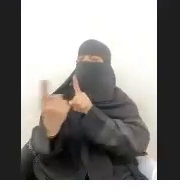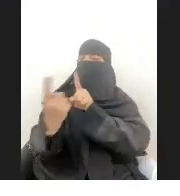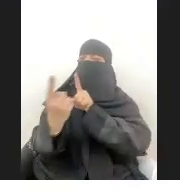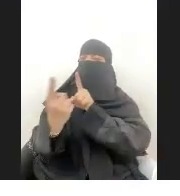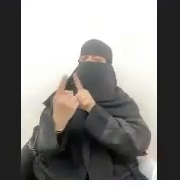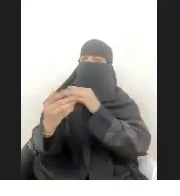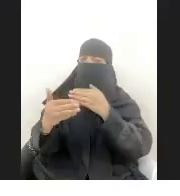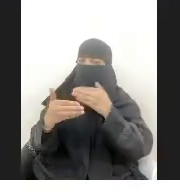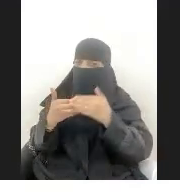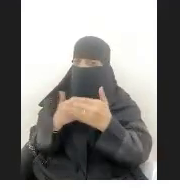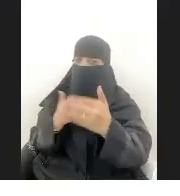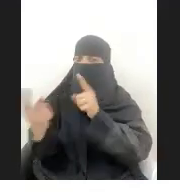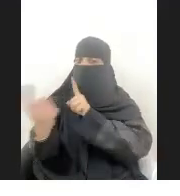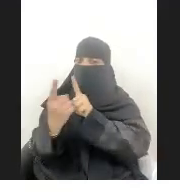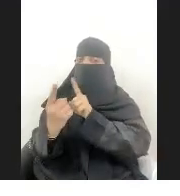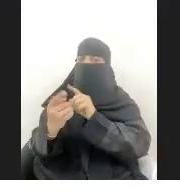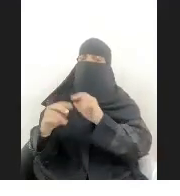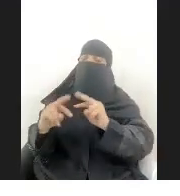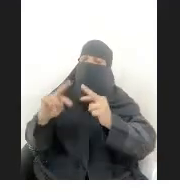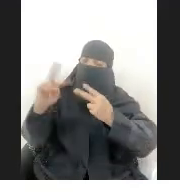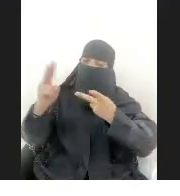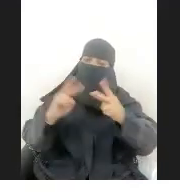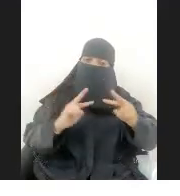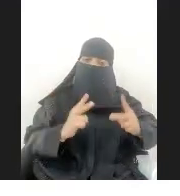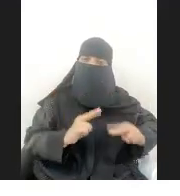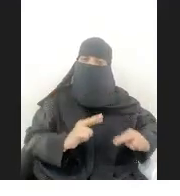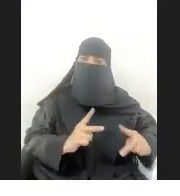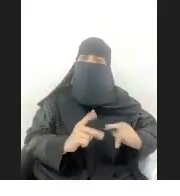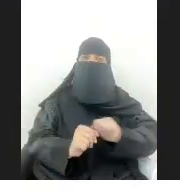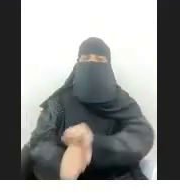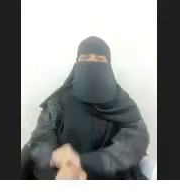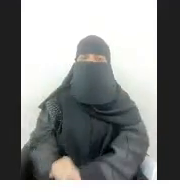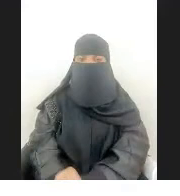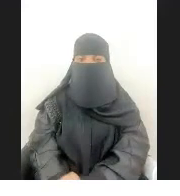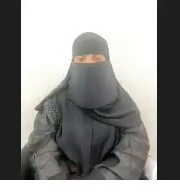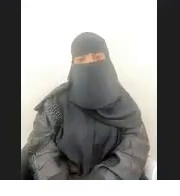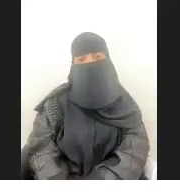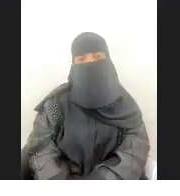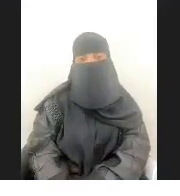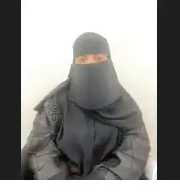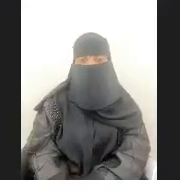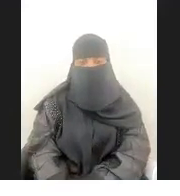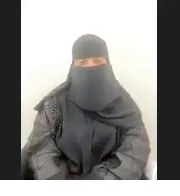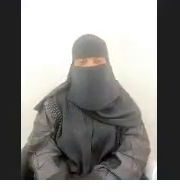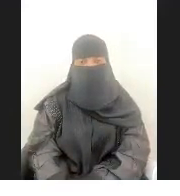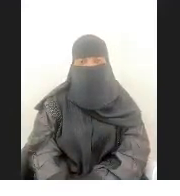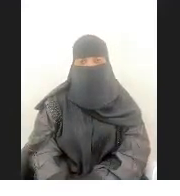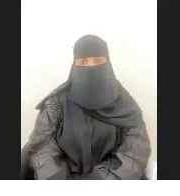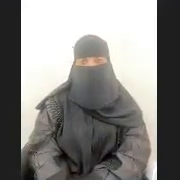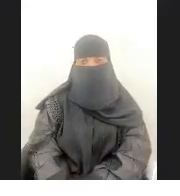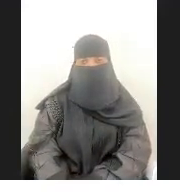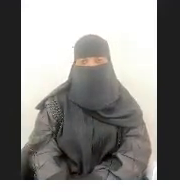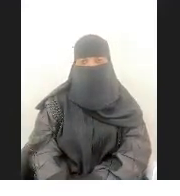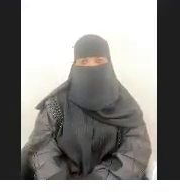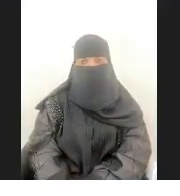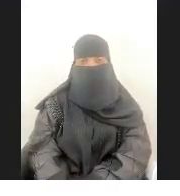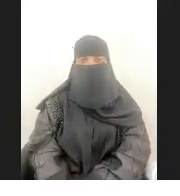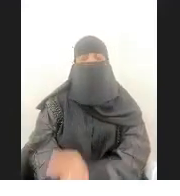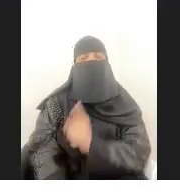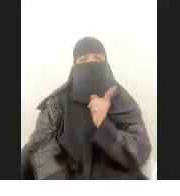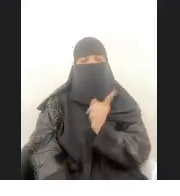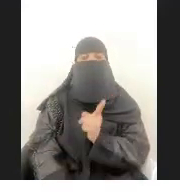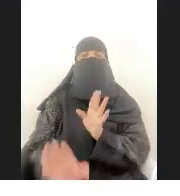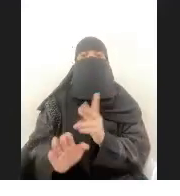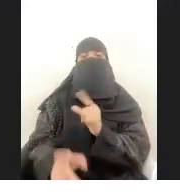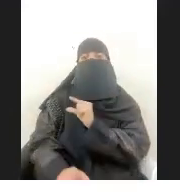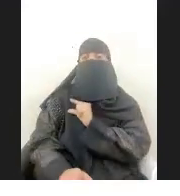فهي فبيكون في النص إن هم بيقدموا البرنامج عن طريق التعلم المدمج. بالنسبة للطلاب ليش يحبوا